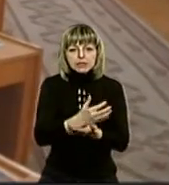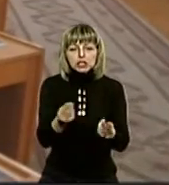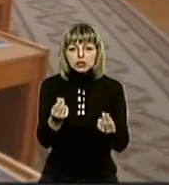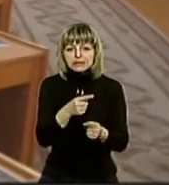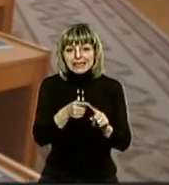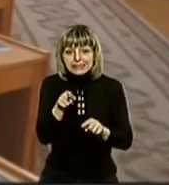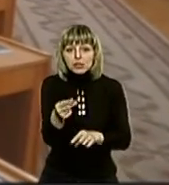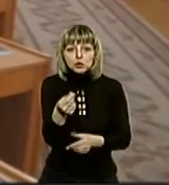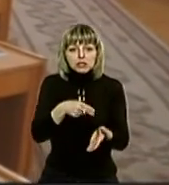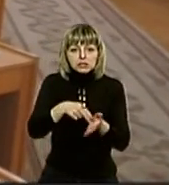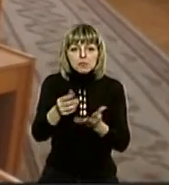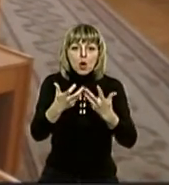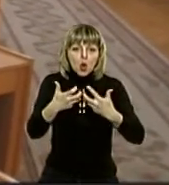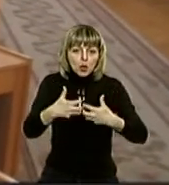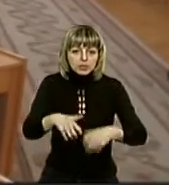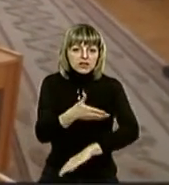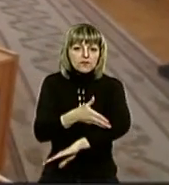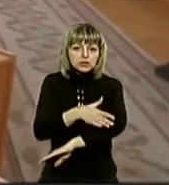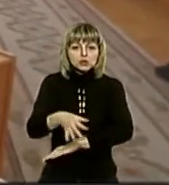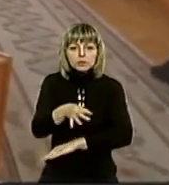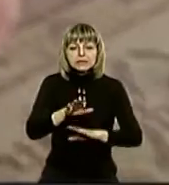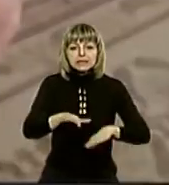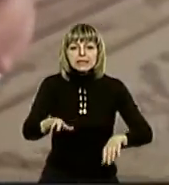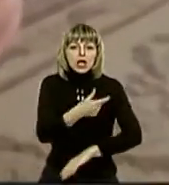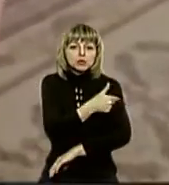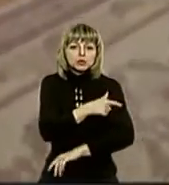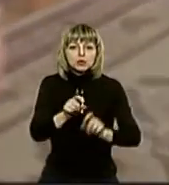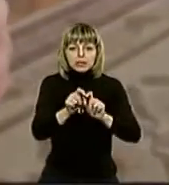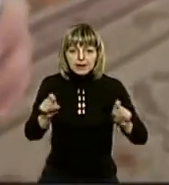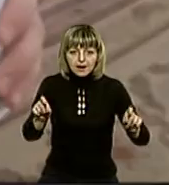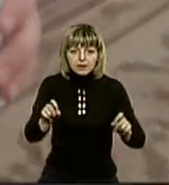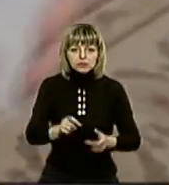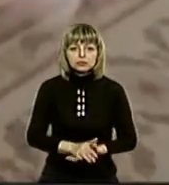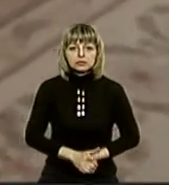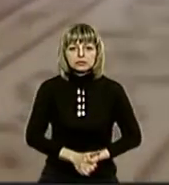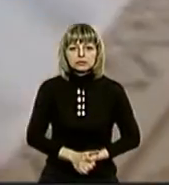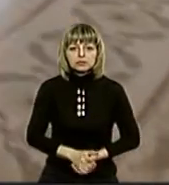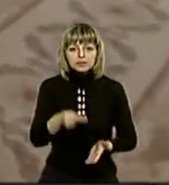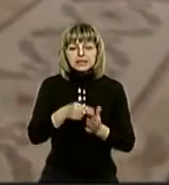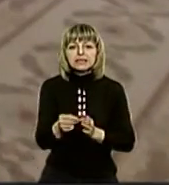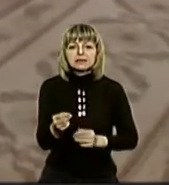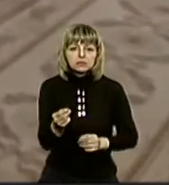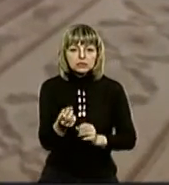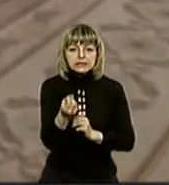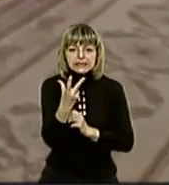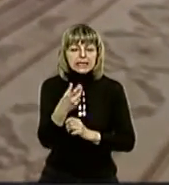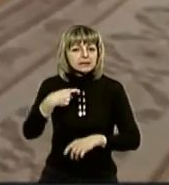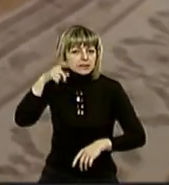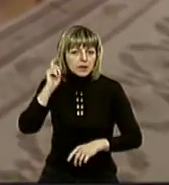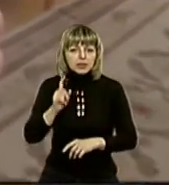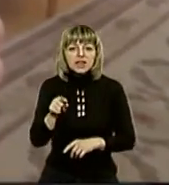За усі кошти закупили обладнання в Волинську обласну дитячу лікарню. Придбано таких 13 апаратів на всю суму, що